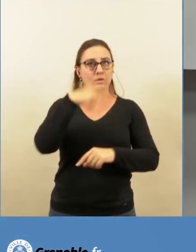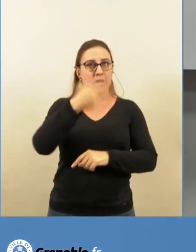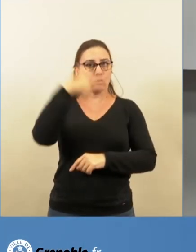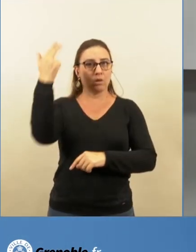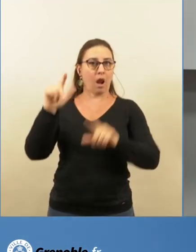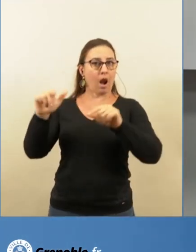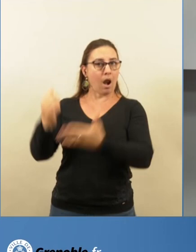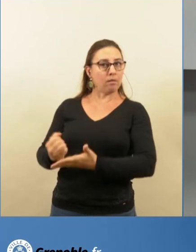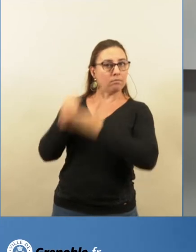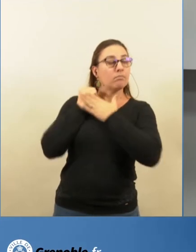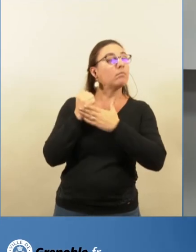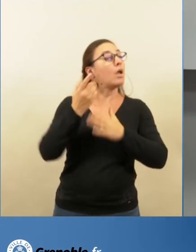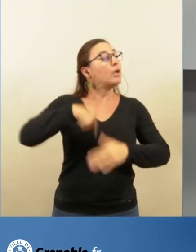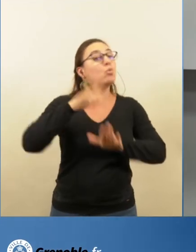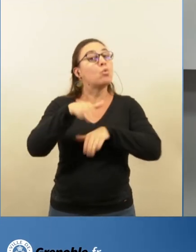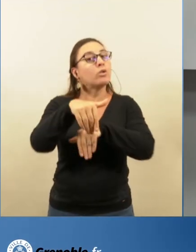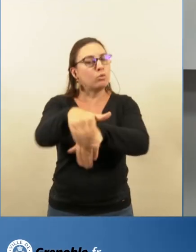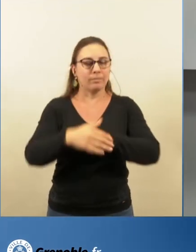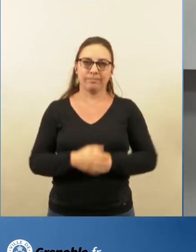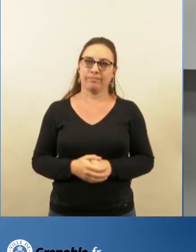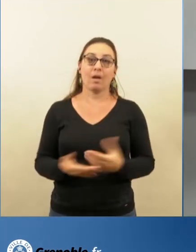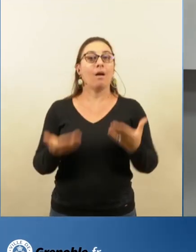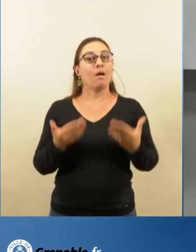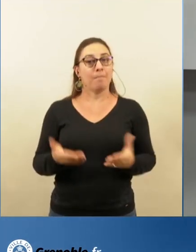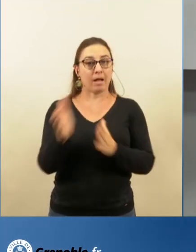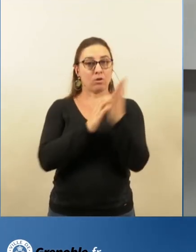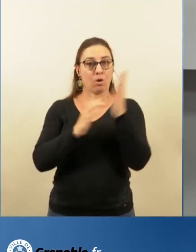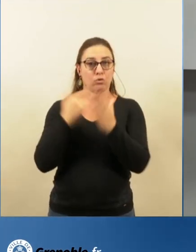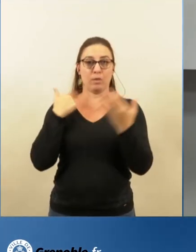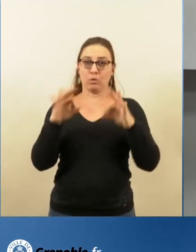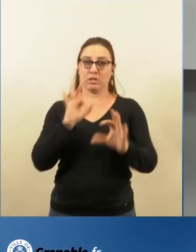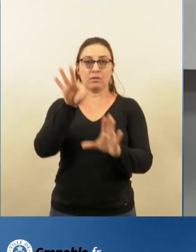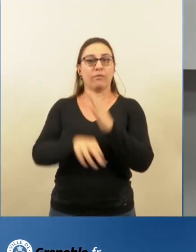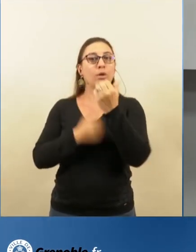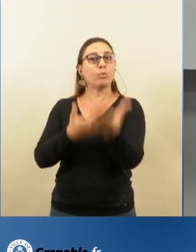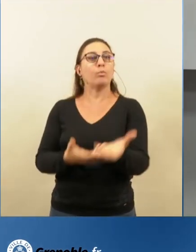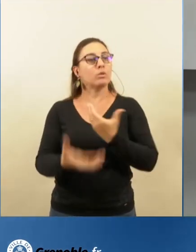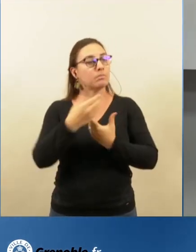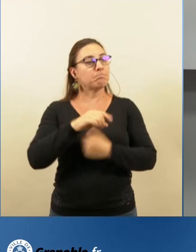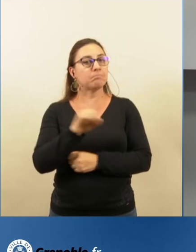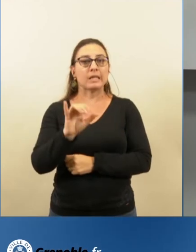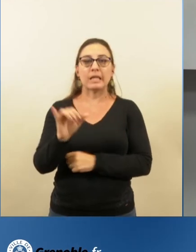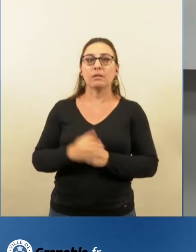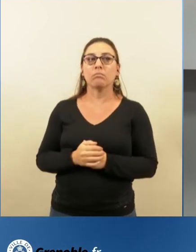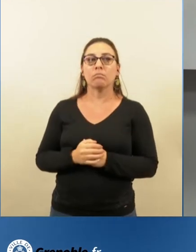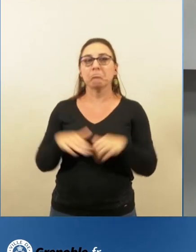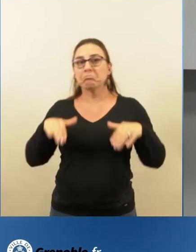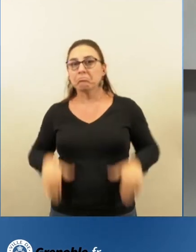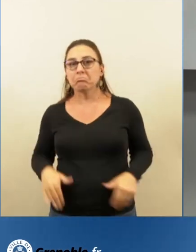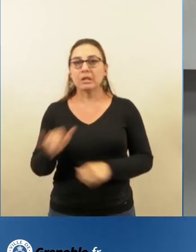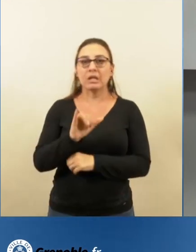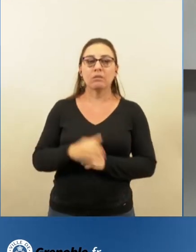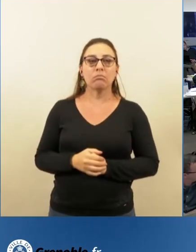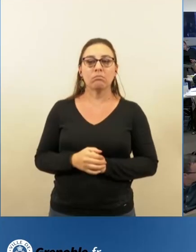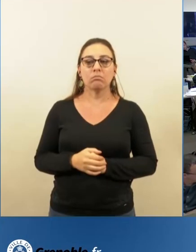nous continuerons sur cette voie je mets aux voix cette délibération numéro 10 qui ne prend pas par au vote qui s'abstient